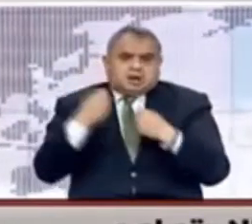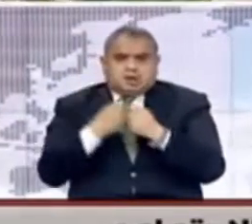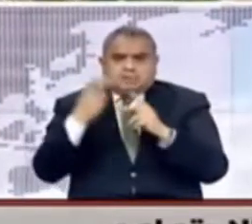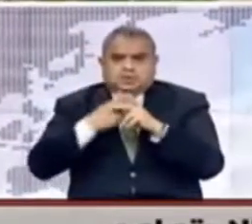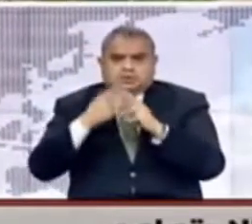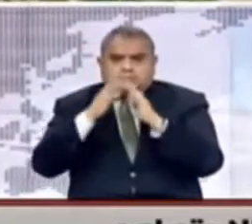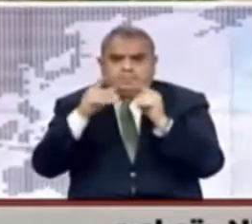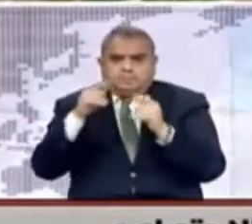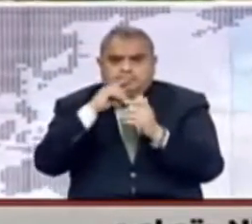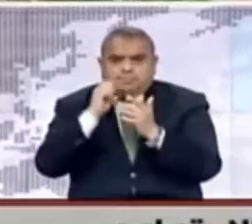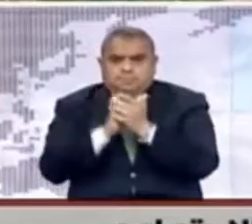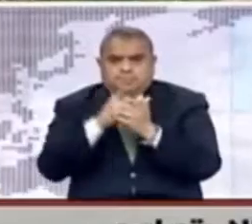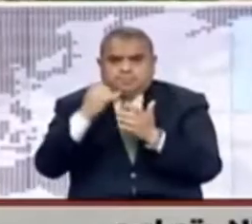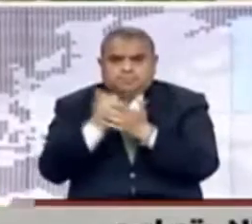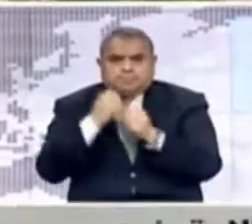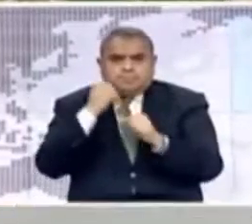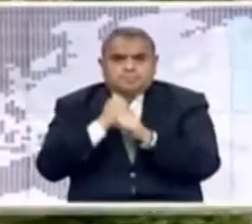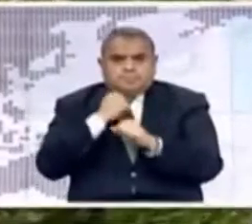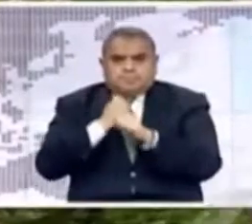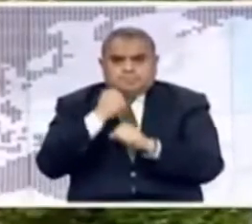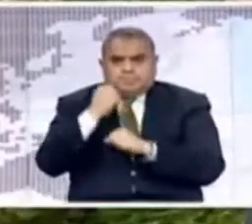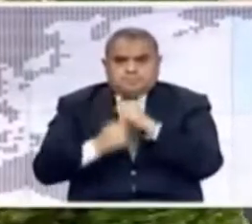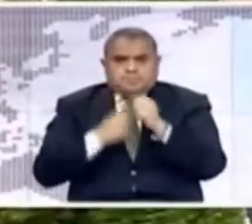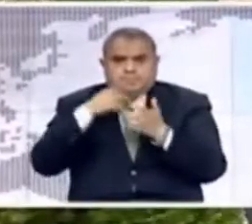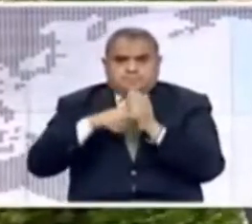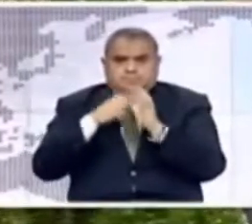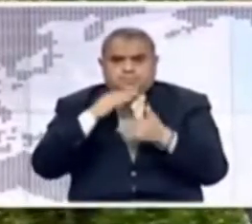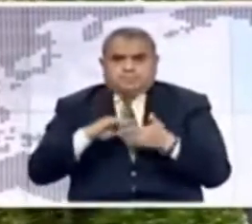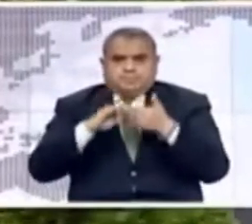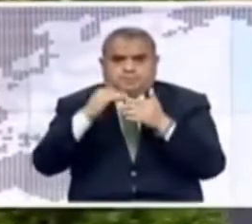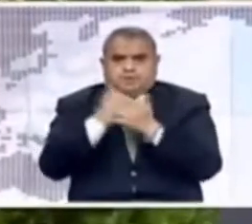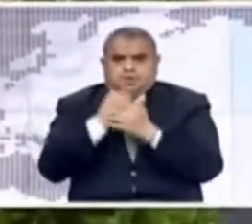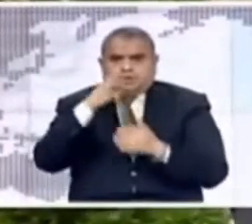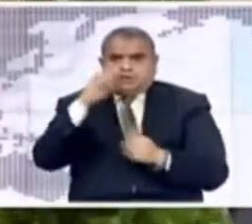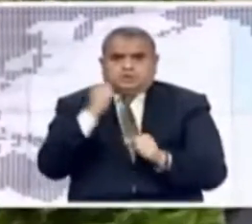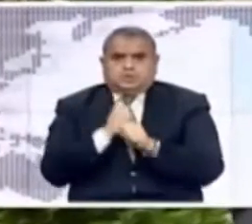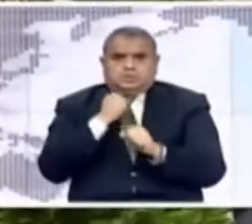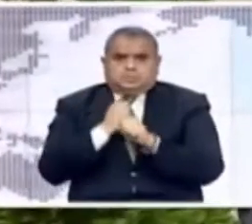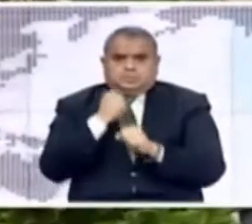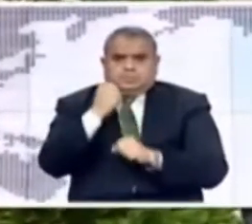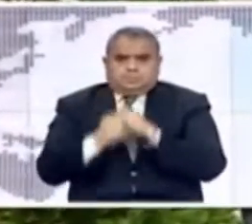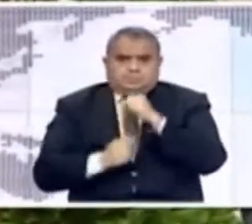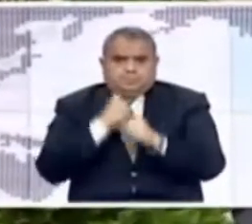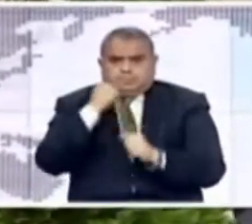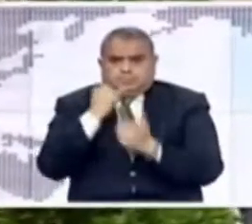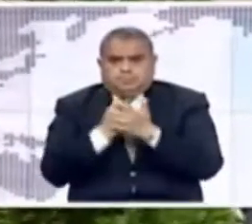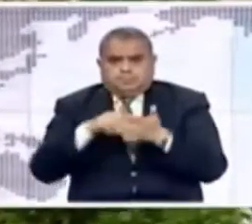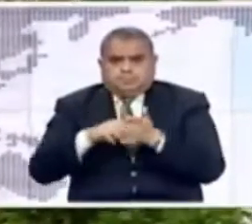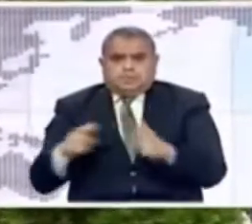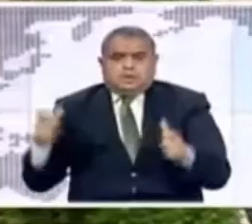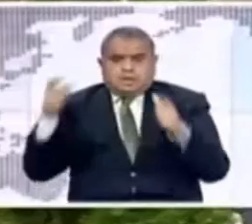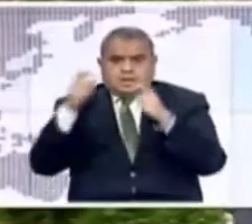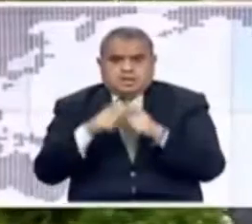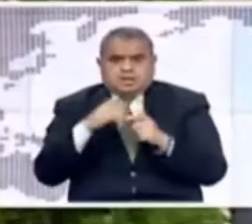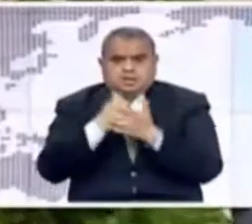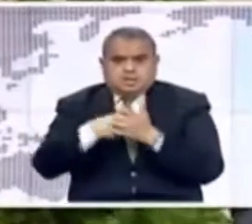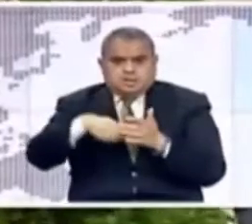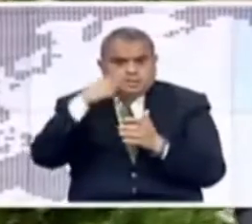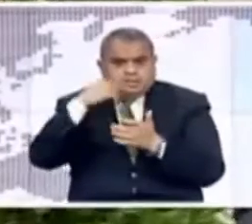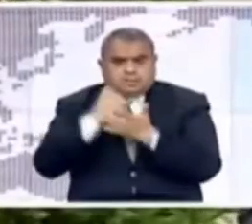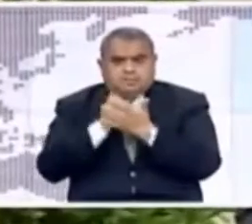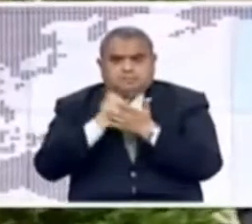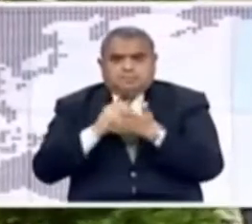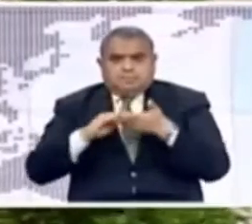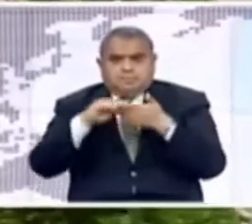المصريين. توجهات قوية للدولة المصرية لدعم دور الشباب ظهرت جلية خلال اجتماع مجلس الوزراء، والحرص الدائم